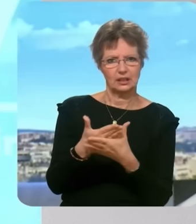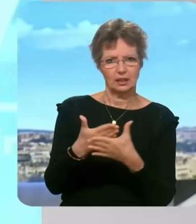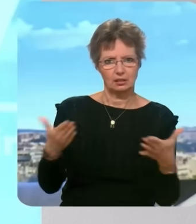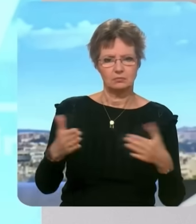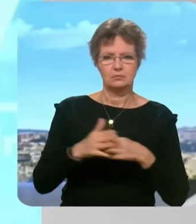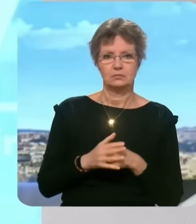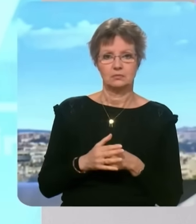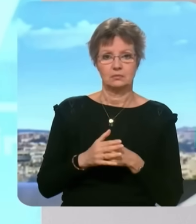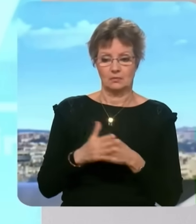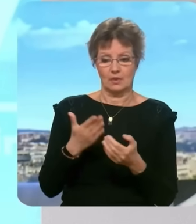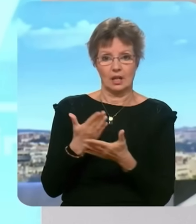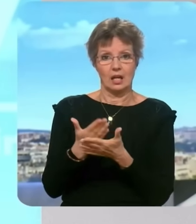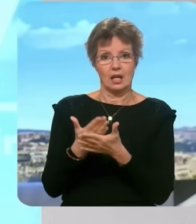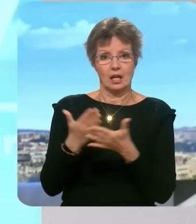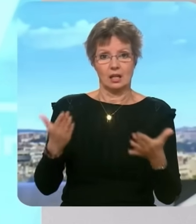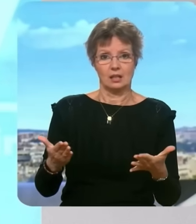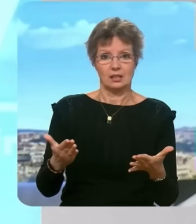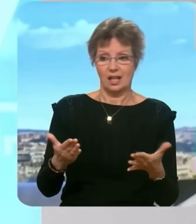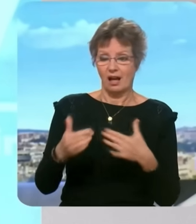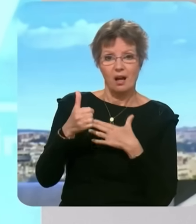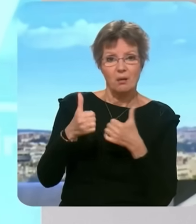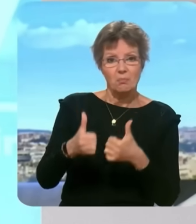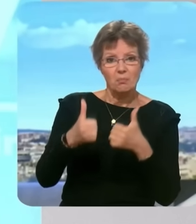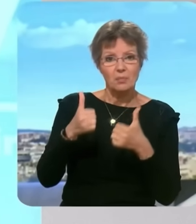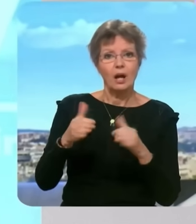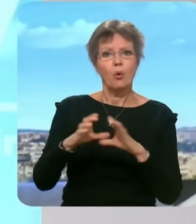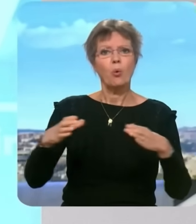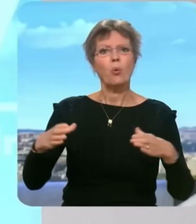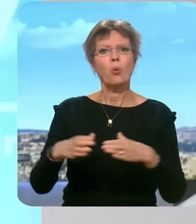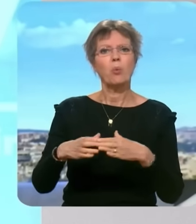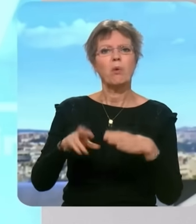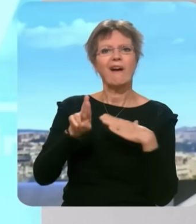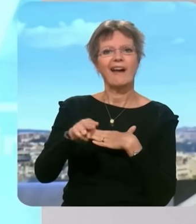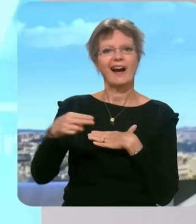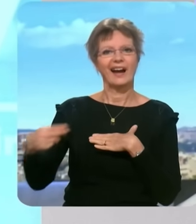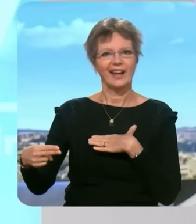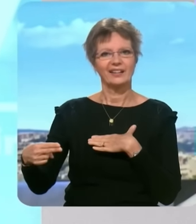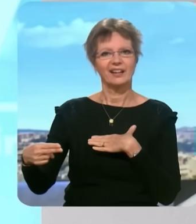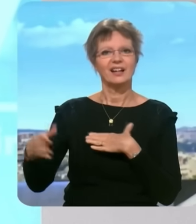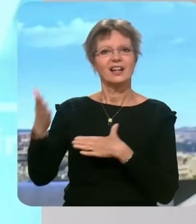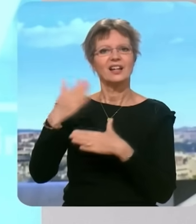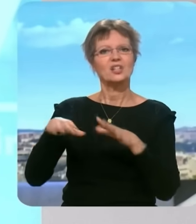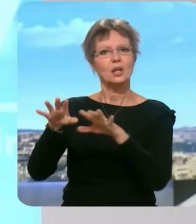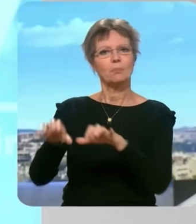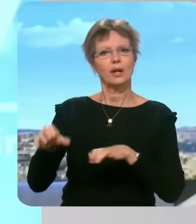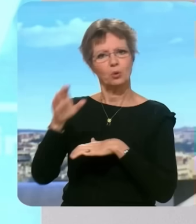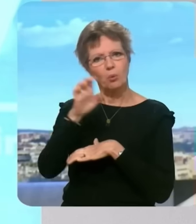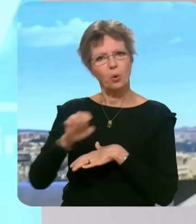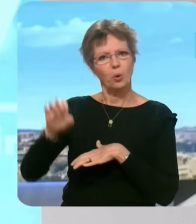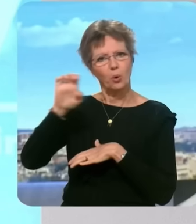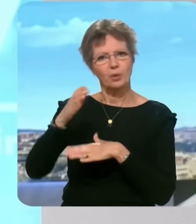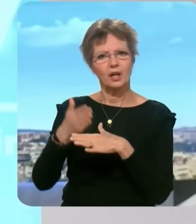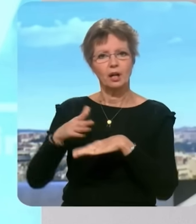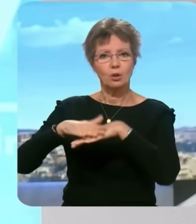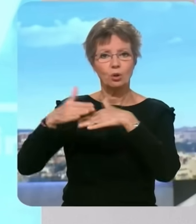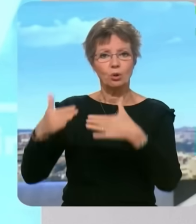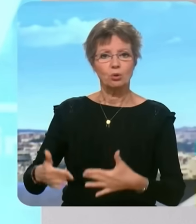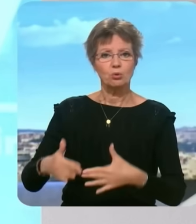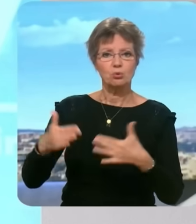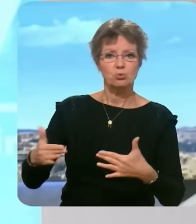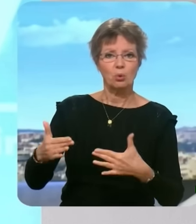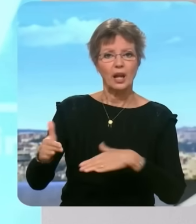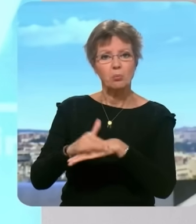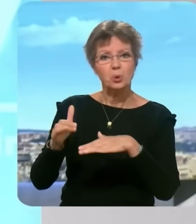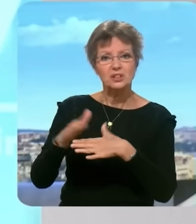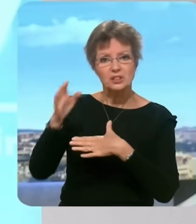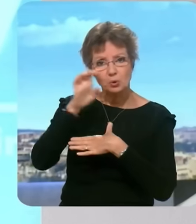compte, sortir de l'isolement le groupe actuel du Rassemblement national au Parlement européen qui n'a pas de levier pour peser aujourd'hui sur la politique